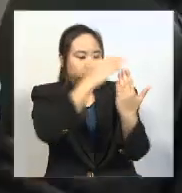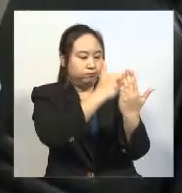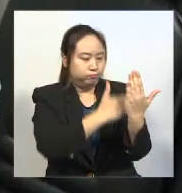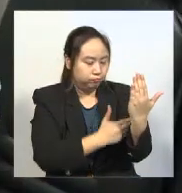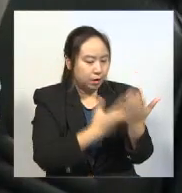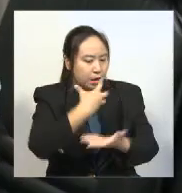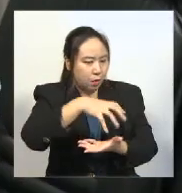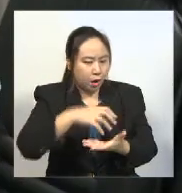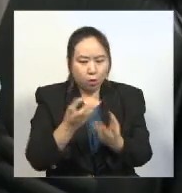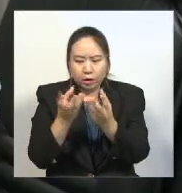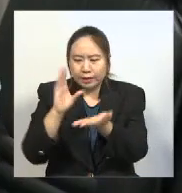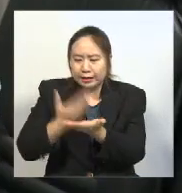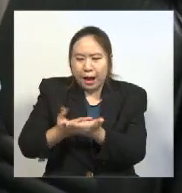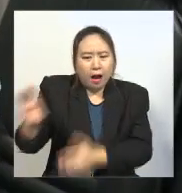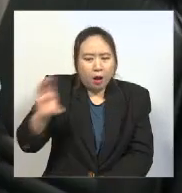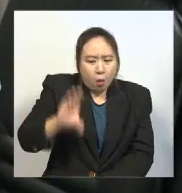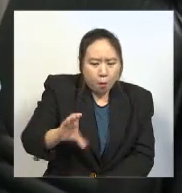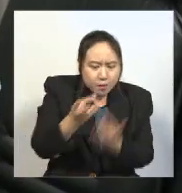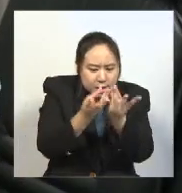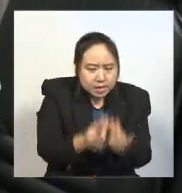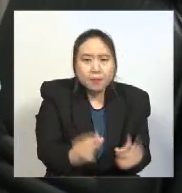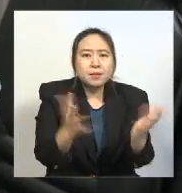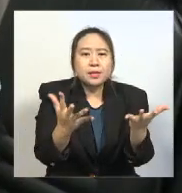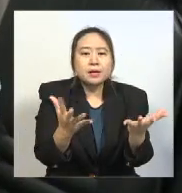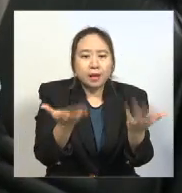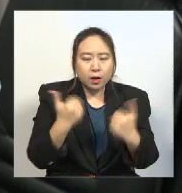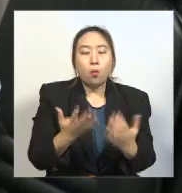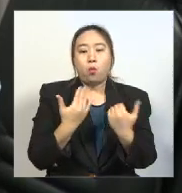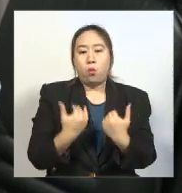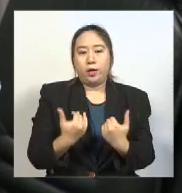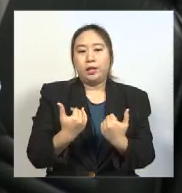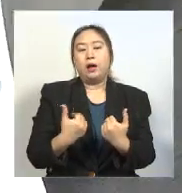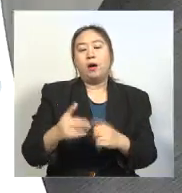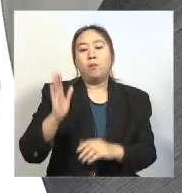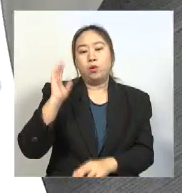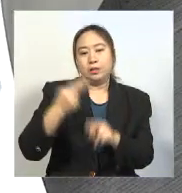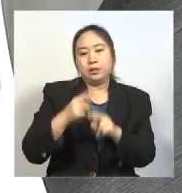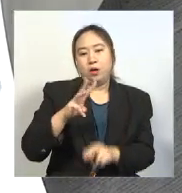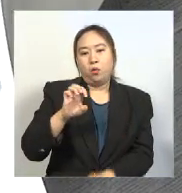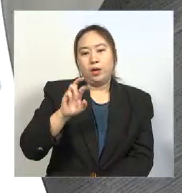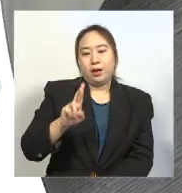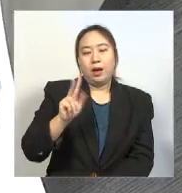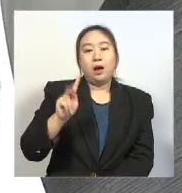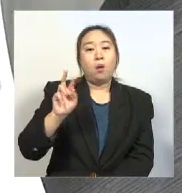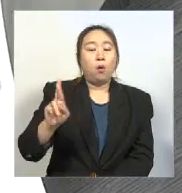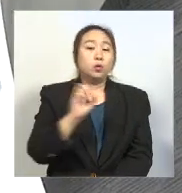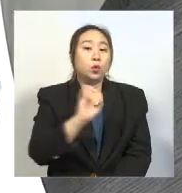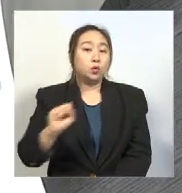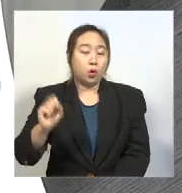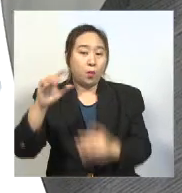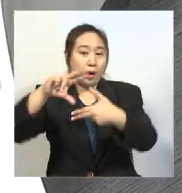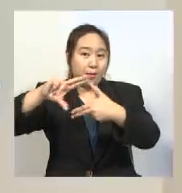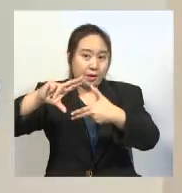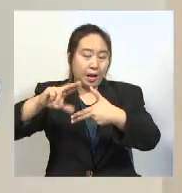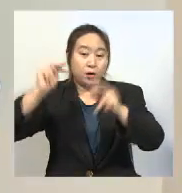ประมาณครับโดยก่อนเข้าสู่ระเบียบวาระการอภิปรายทั่วไปในวันนี้นายเวียรกรคำประกอบส.ส.นครสวรรค์พรรคพลังประชารั